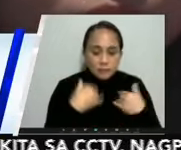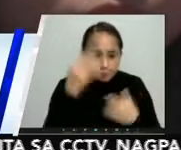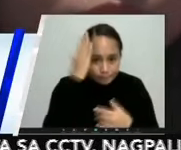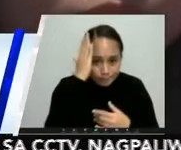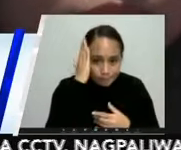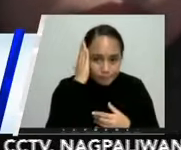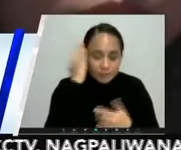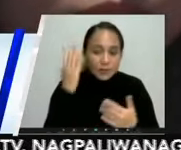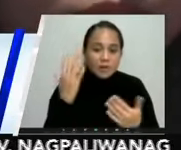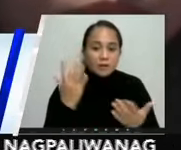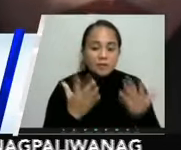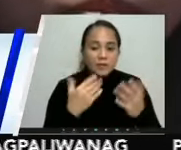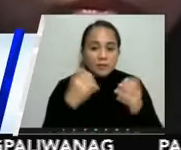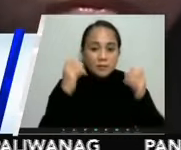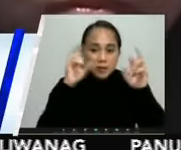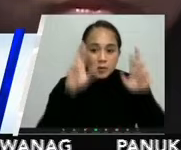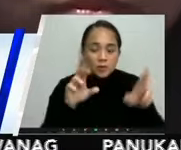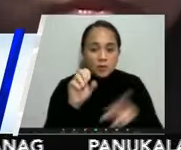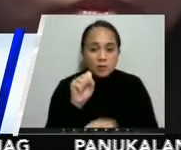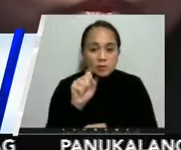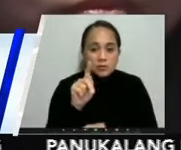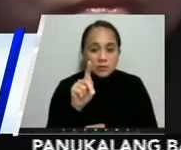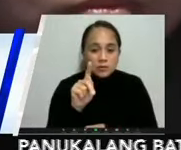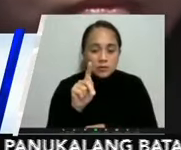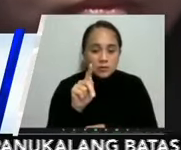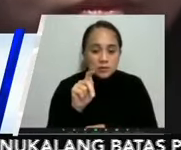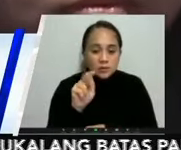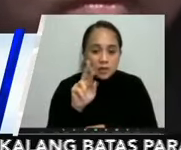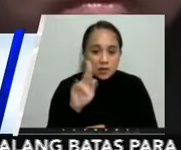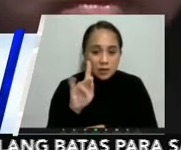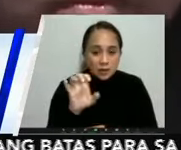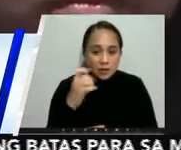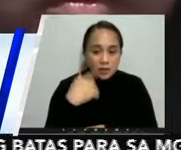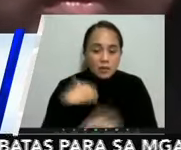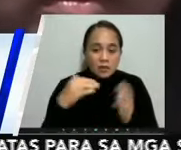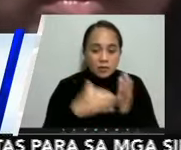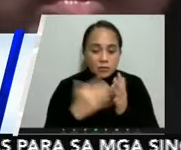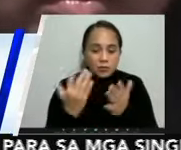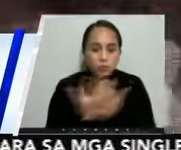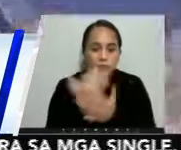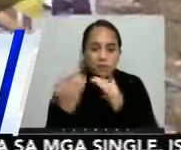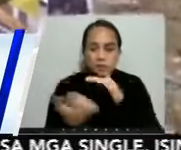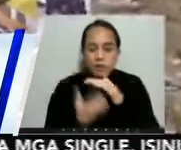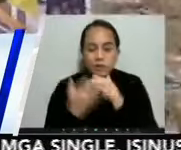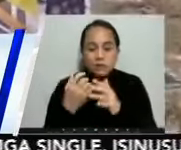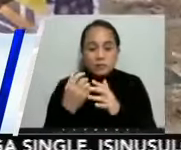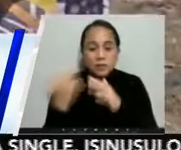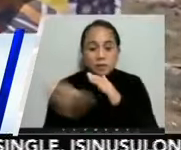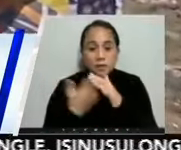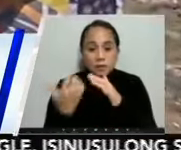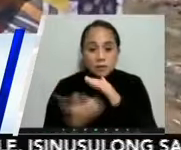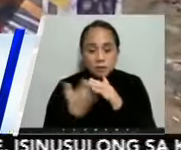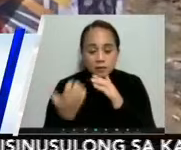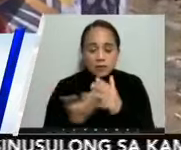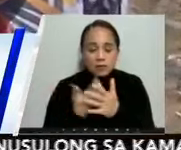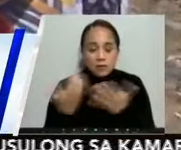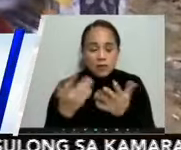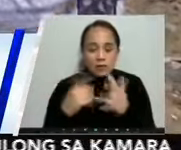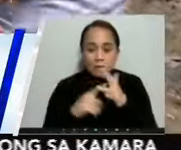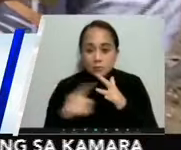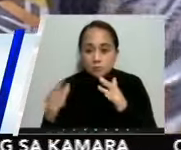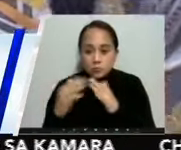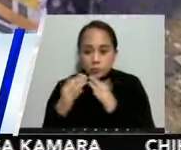Strike na kung pwede doon uli sa Niog elementary yung mga evac po ngayon Sinusubukan pa ng GMA